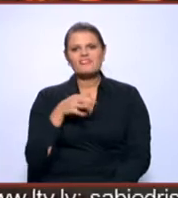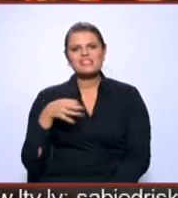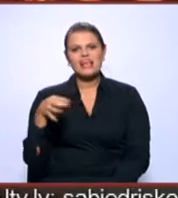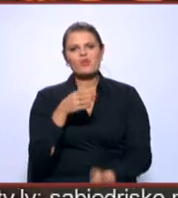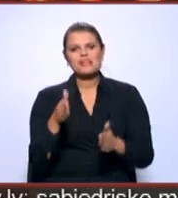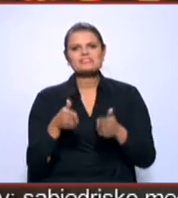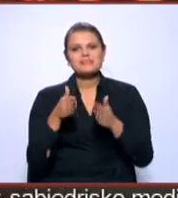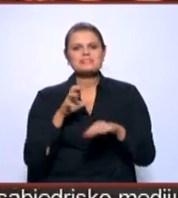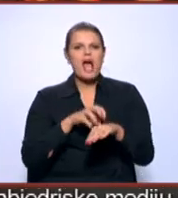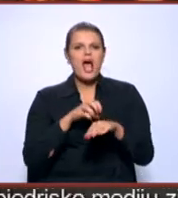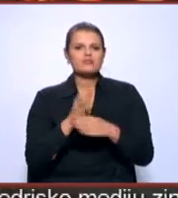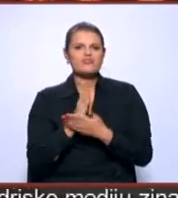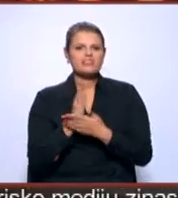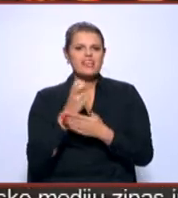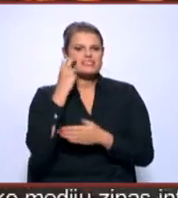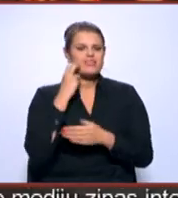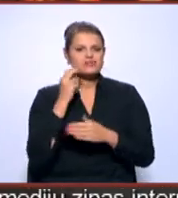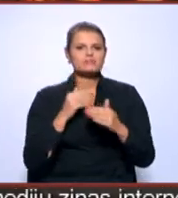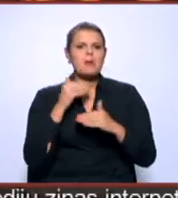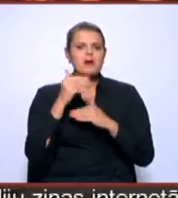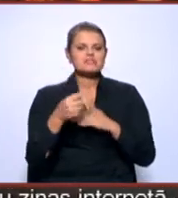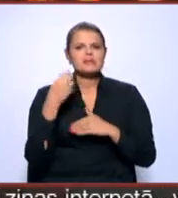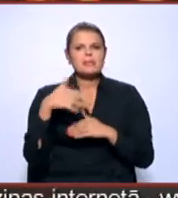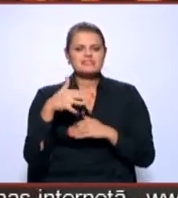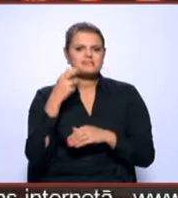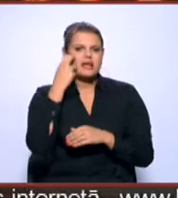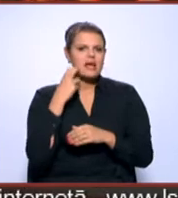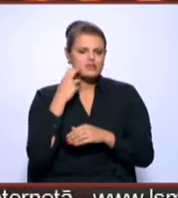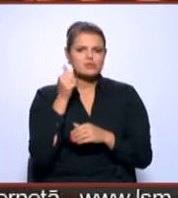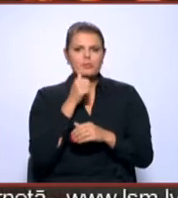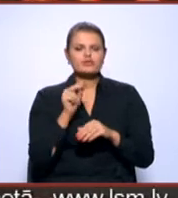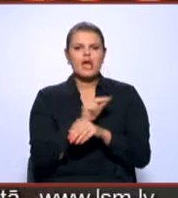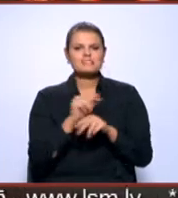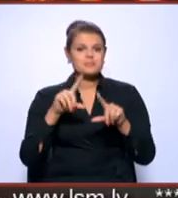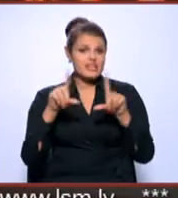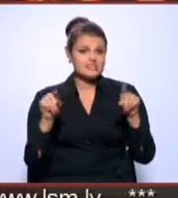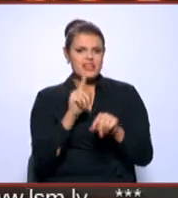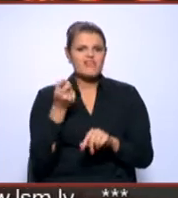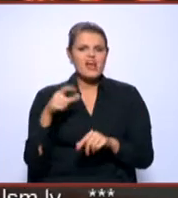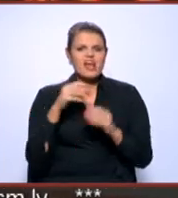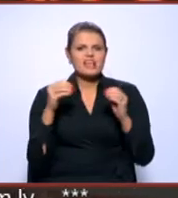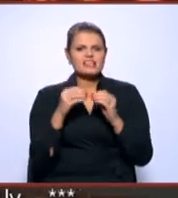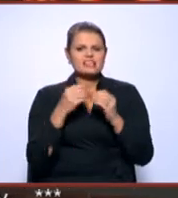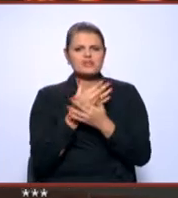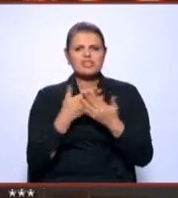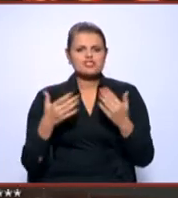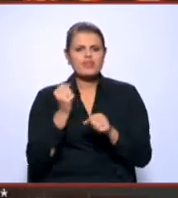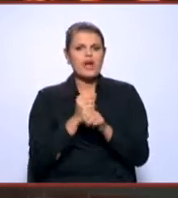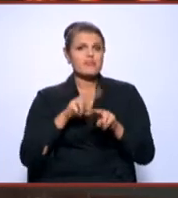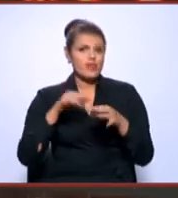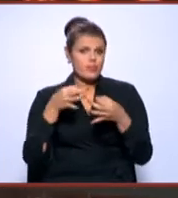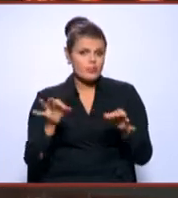Latvijas reģionālajās slimnīcās ārstu vidējais vecums pārsniedz 50 gadus. Nereti ārstniecības iestādēs ir vairāki desmiti vakanču